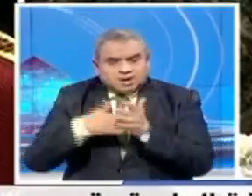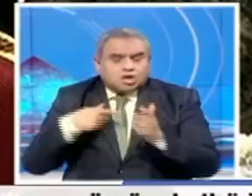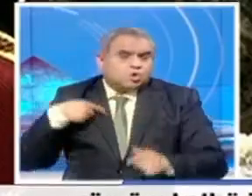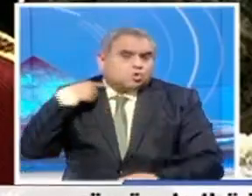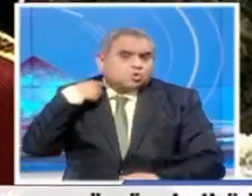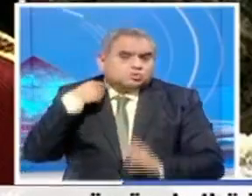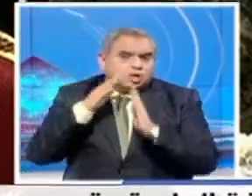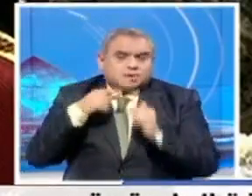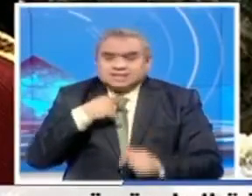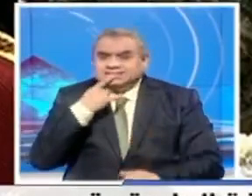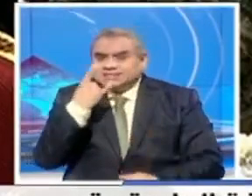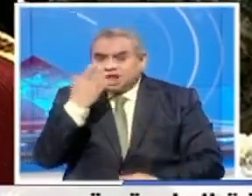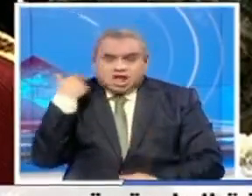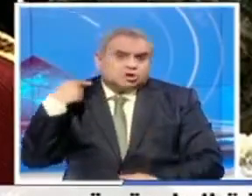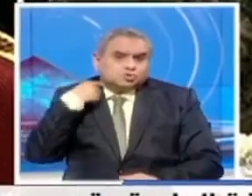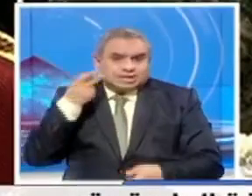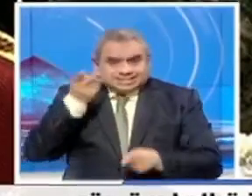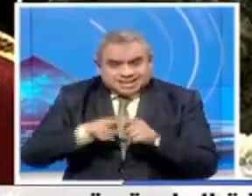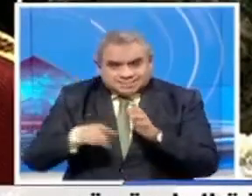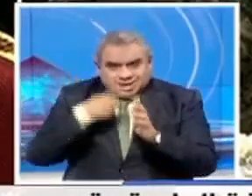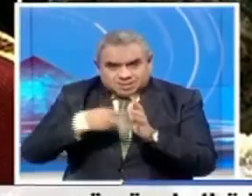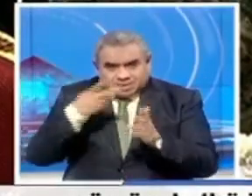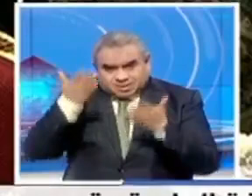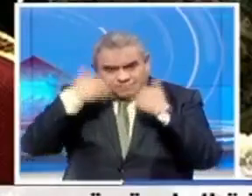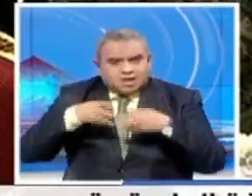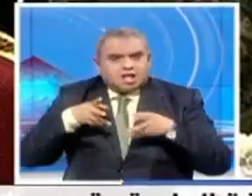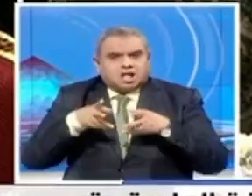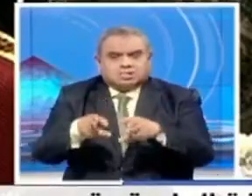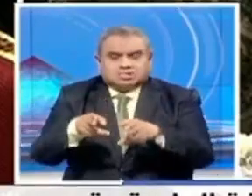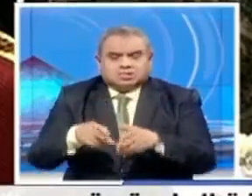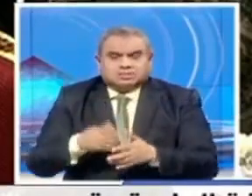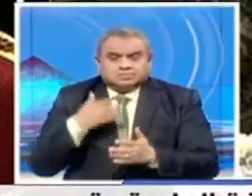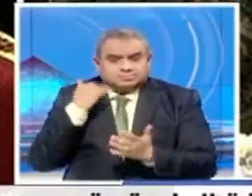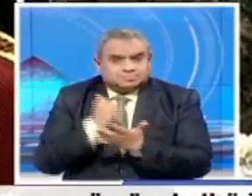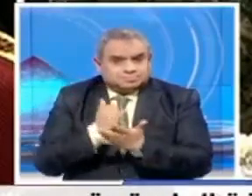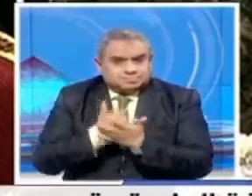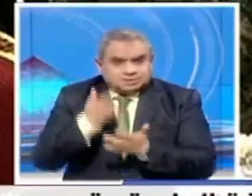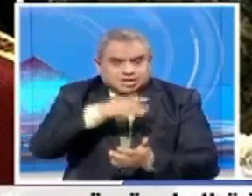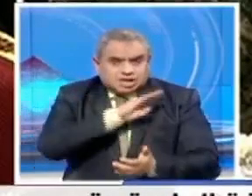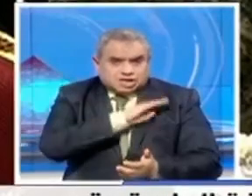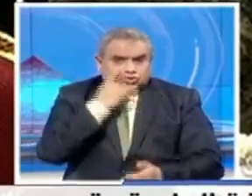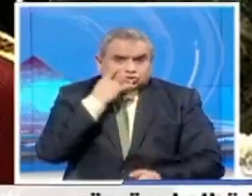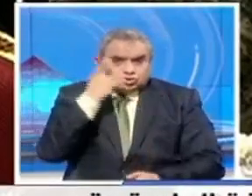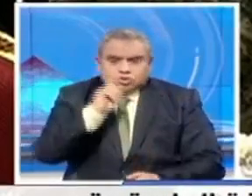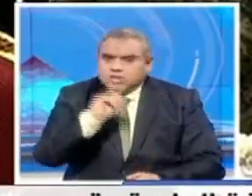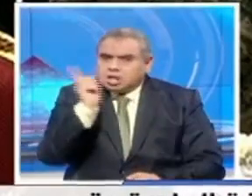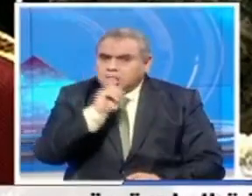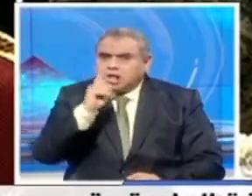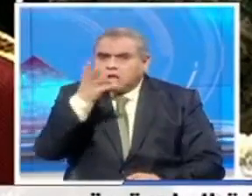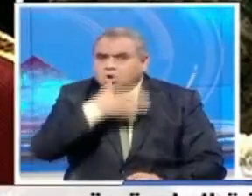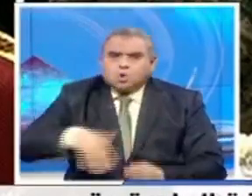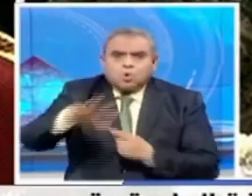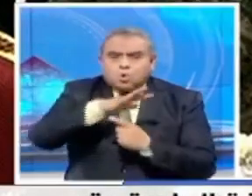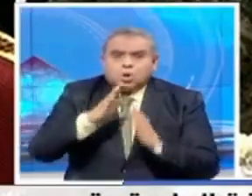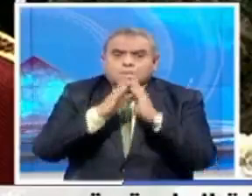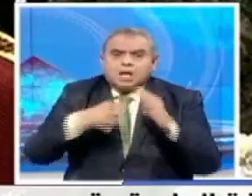خلال ال10 سنين اللي فاتوا ما يتكررش تاني. بمين؟ مش بقى بالجيش والشرطة، بكل